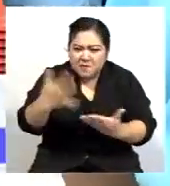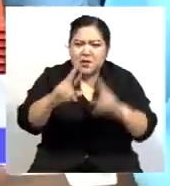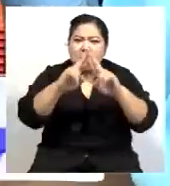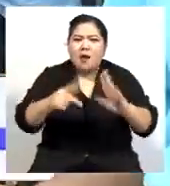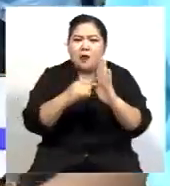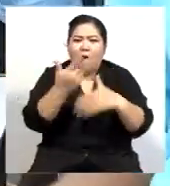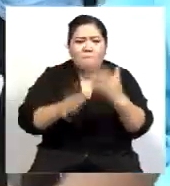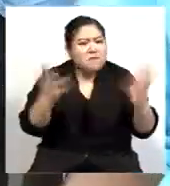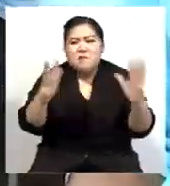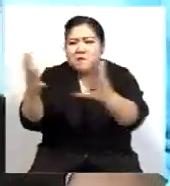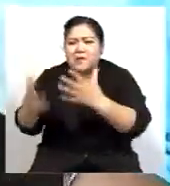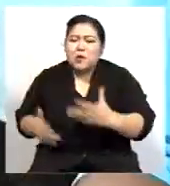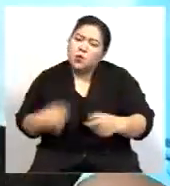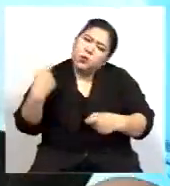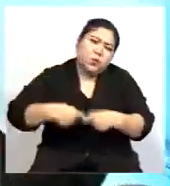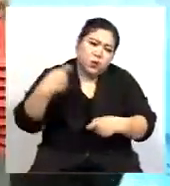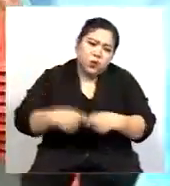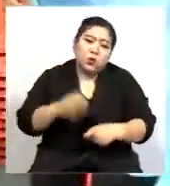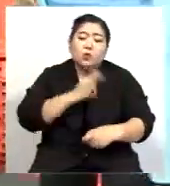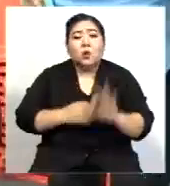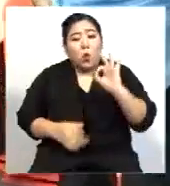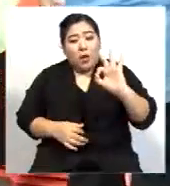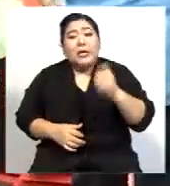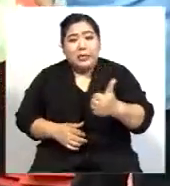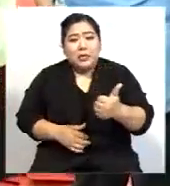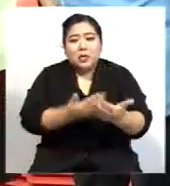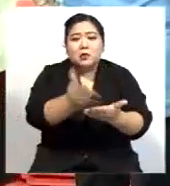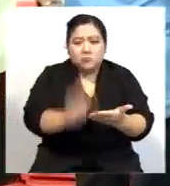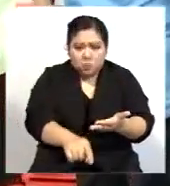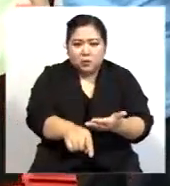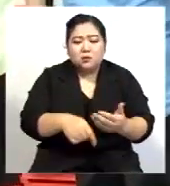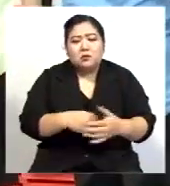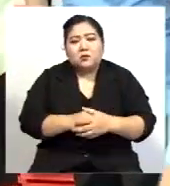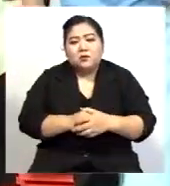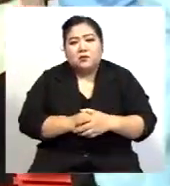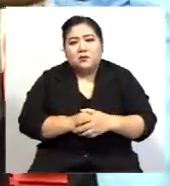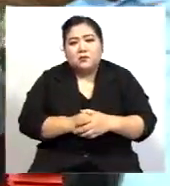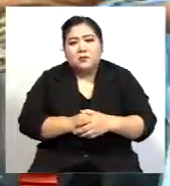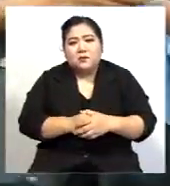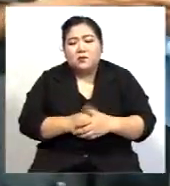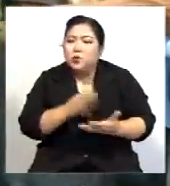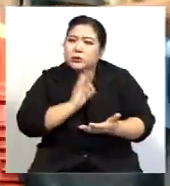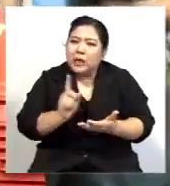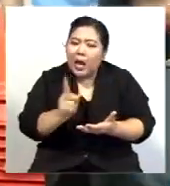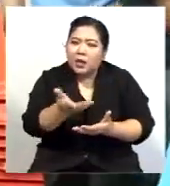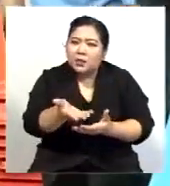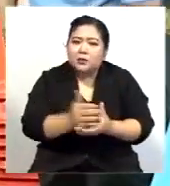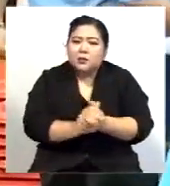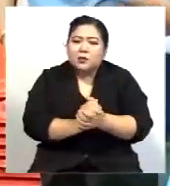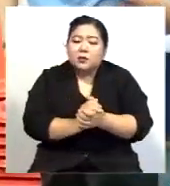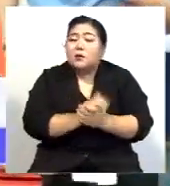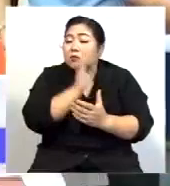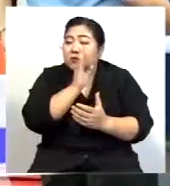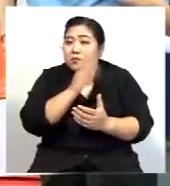ไม่มีเลยโอเคค่ะดีเลย จำกัดจำนวนนี่รู้สึกว่าแค่ถอย ก็หนูถ้า